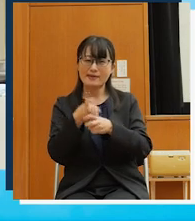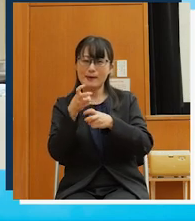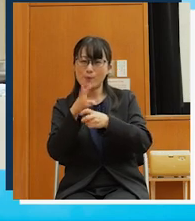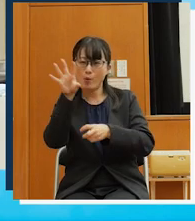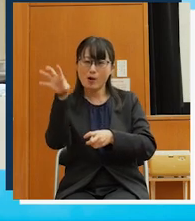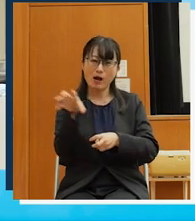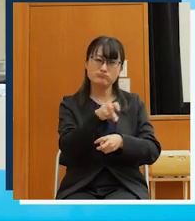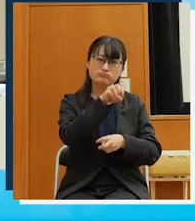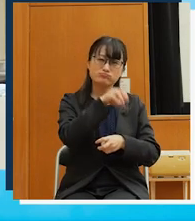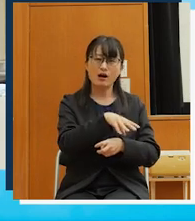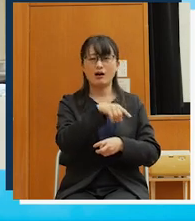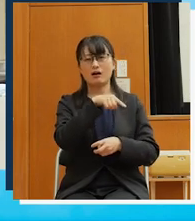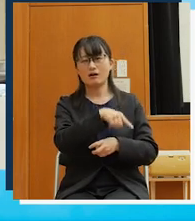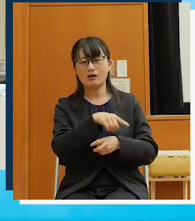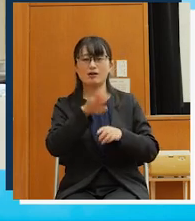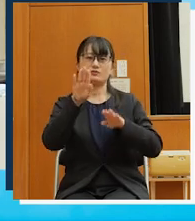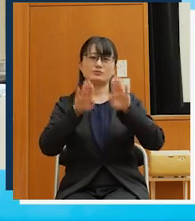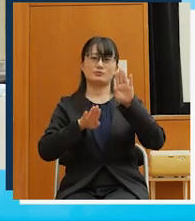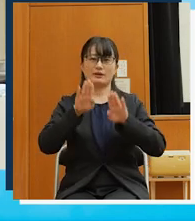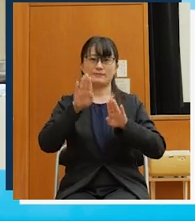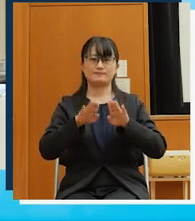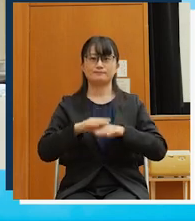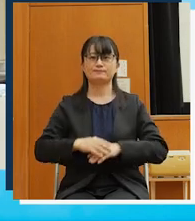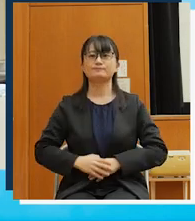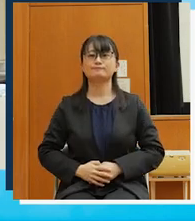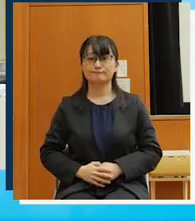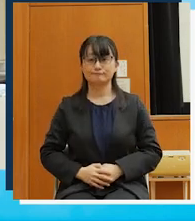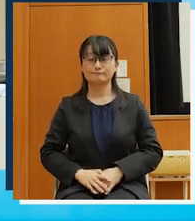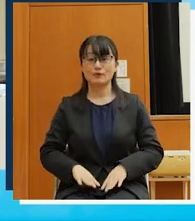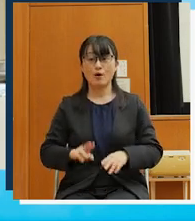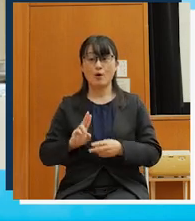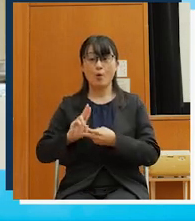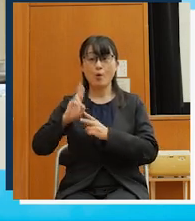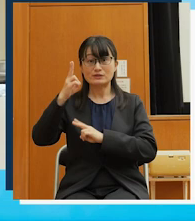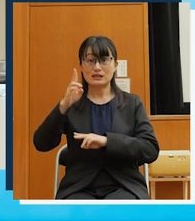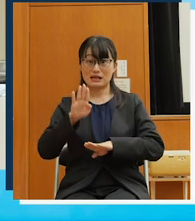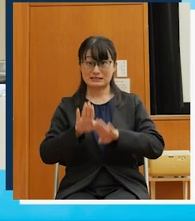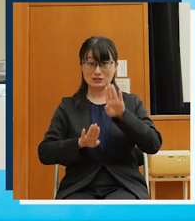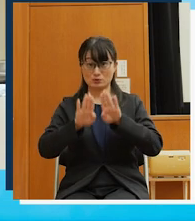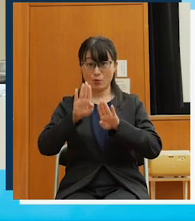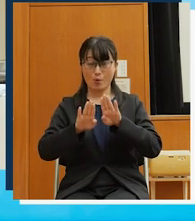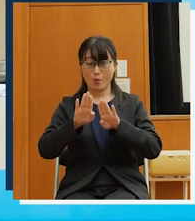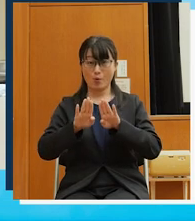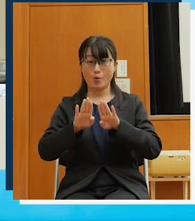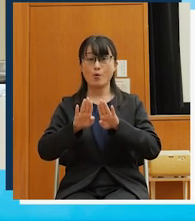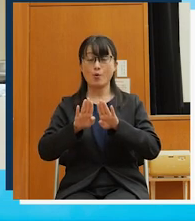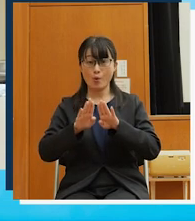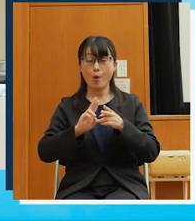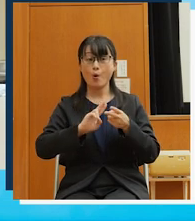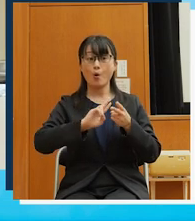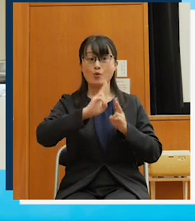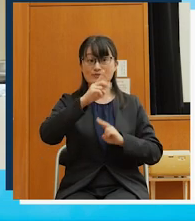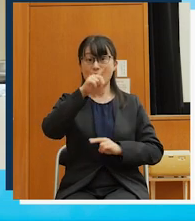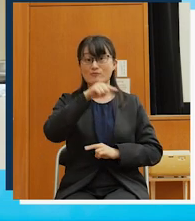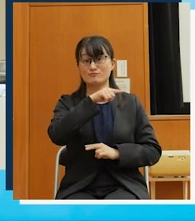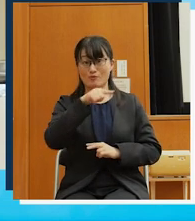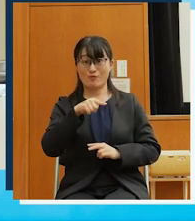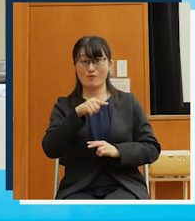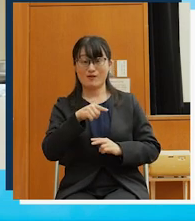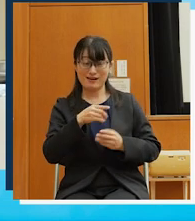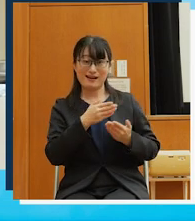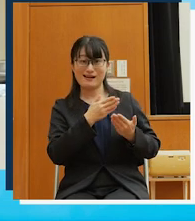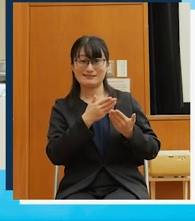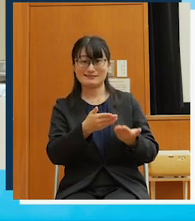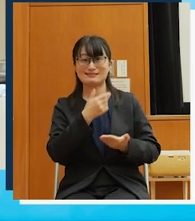ますではですね沖縄の実情もう一方内な中から聞いていきたいという風に思います咲浜ソネさん慶王